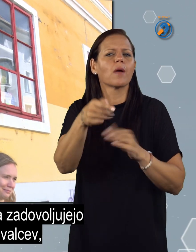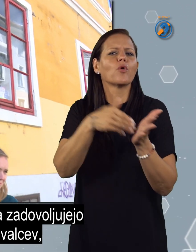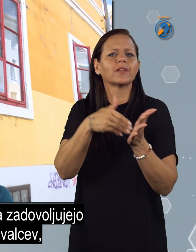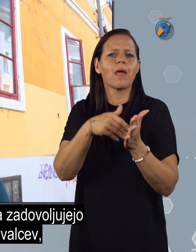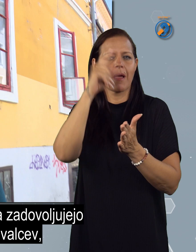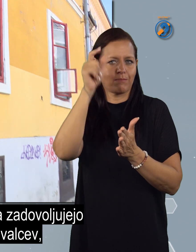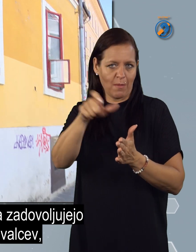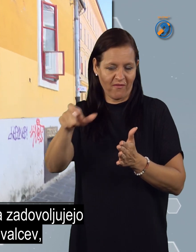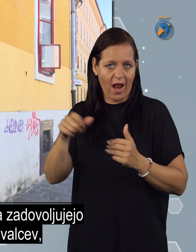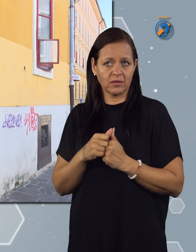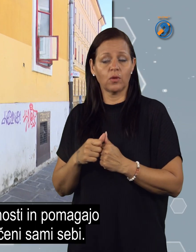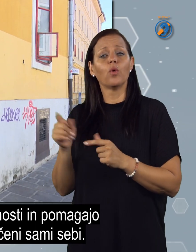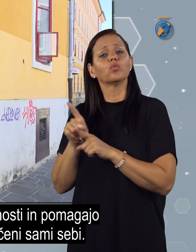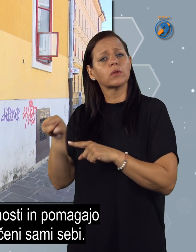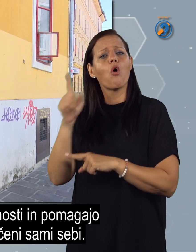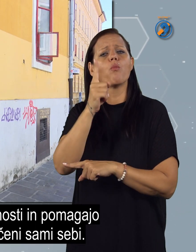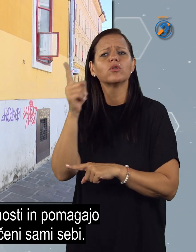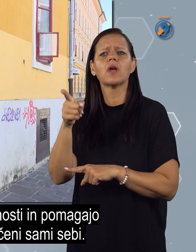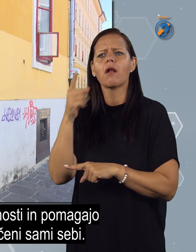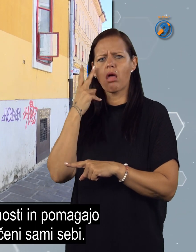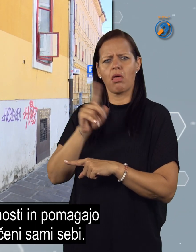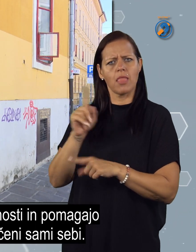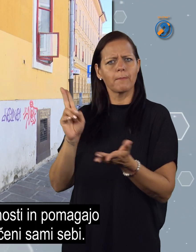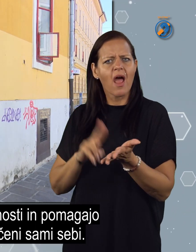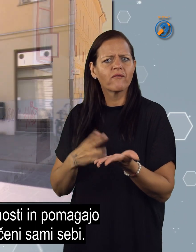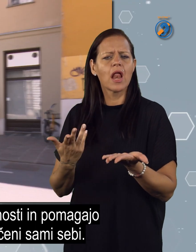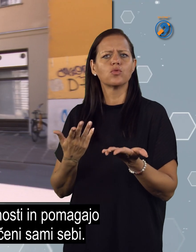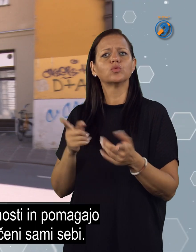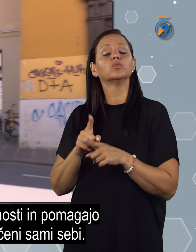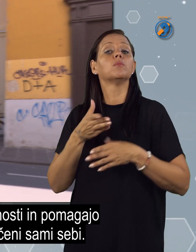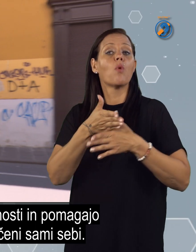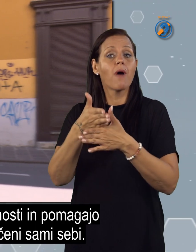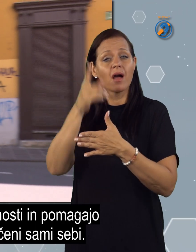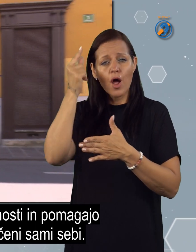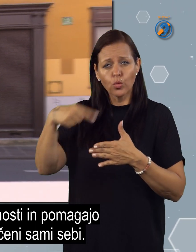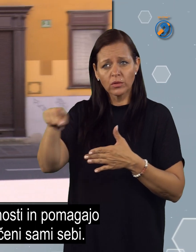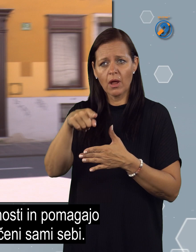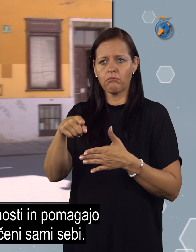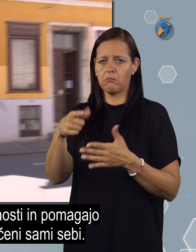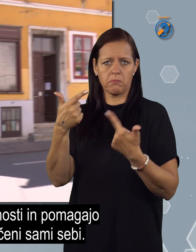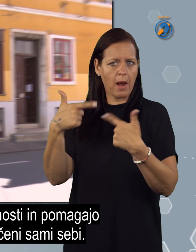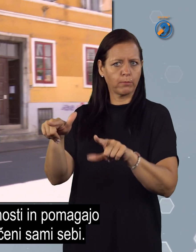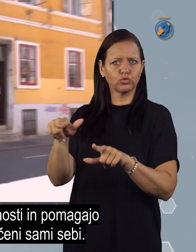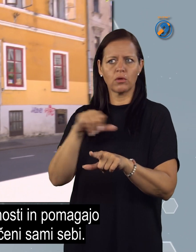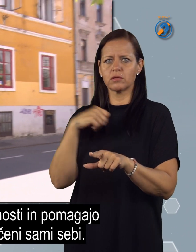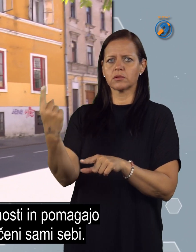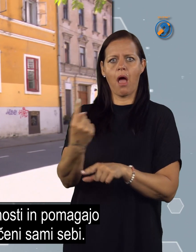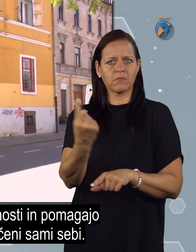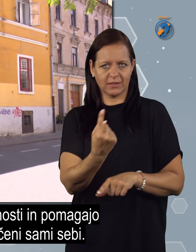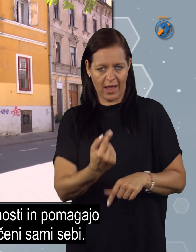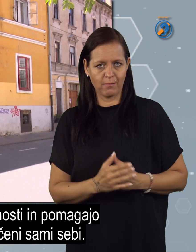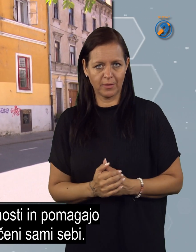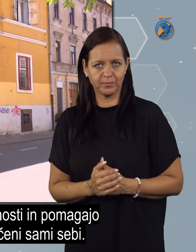potrebe prebivalcev, opozarjajo na nepravilnosti in pomagajo ljudem, ki so prepuščeni sami sebi.